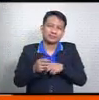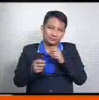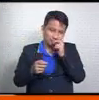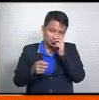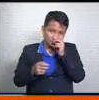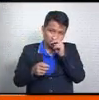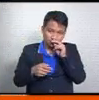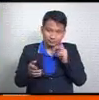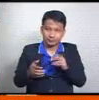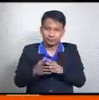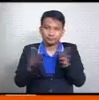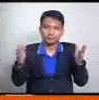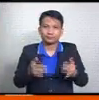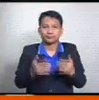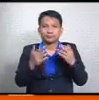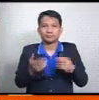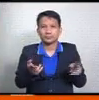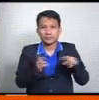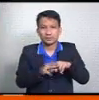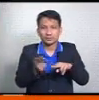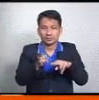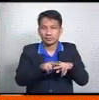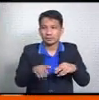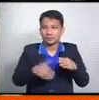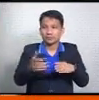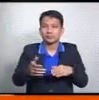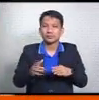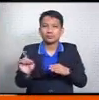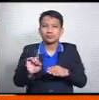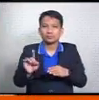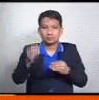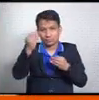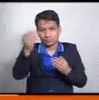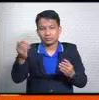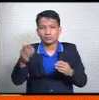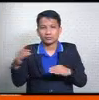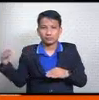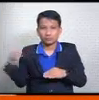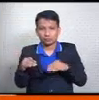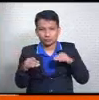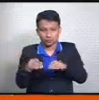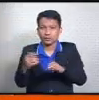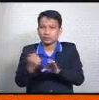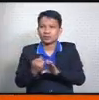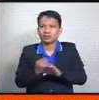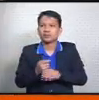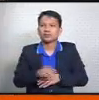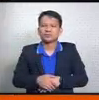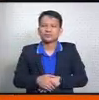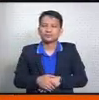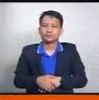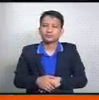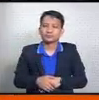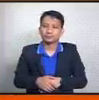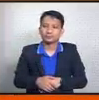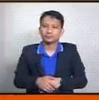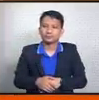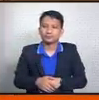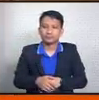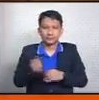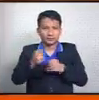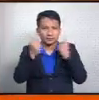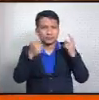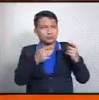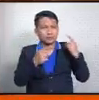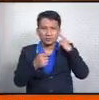ground commander, baka lumaki. Kaya nagdagdag siya ng alarma para maraming truck na dumating. Kwento ng isang residente, nakarinig sila